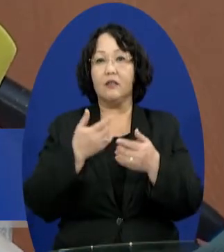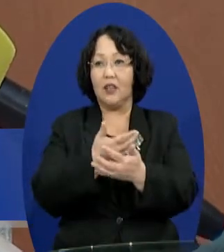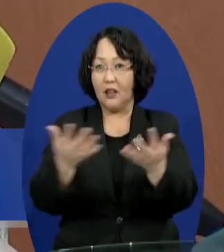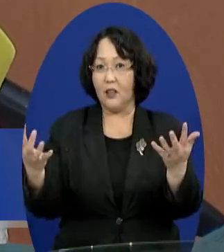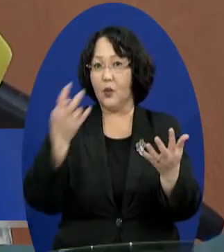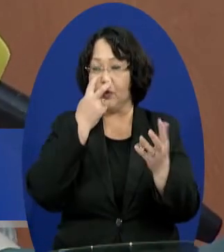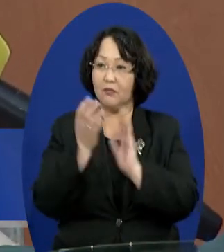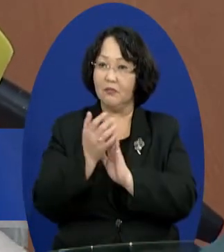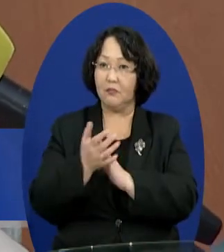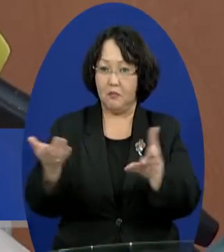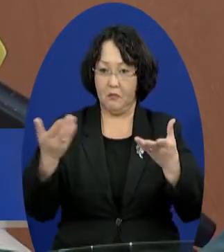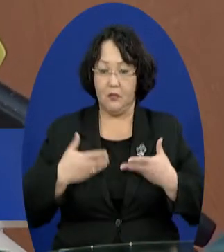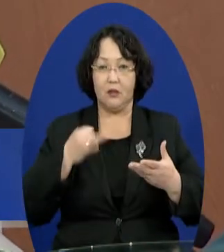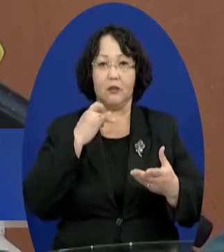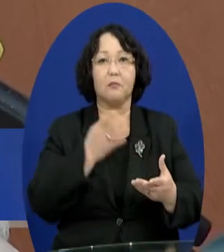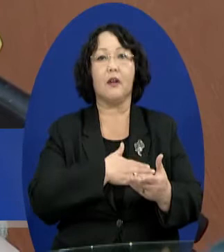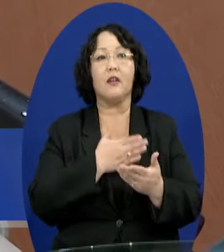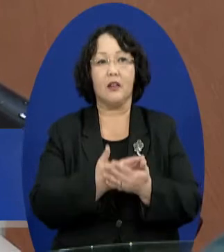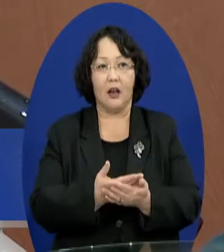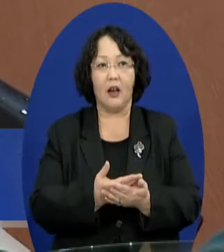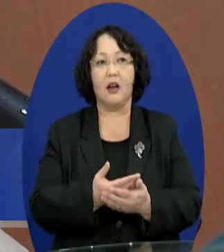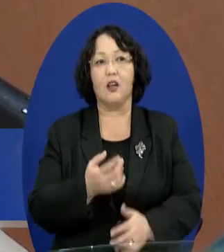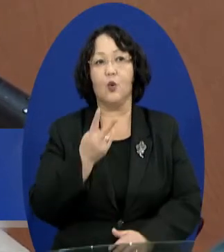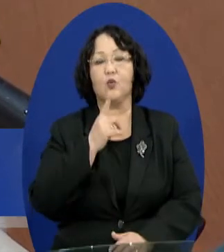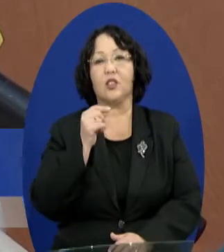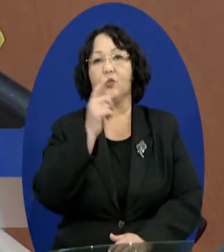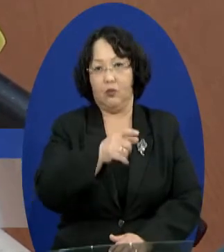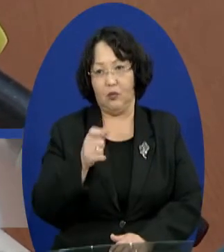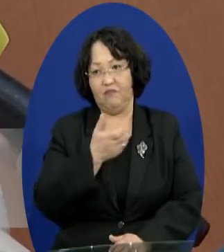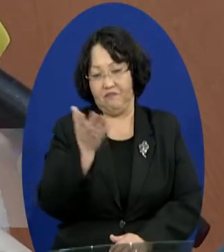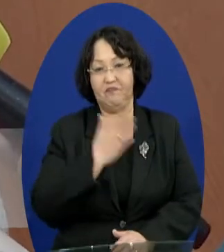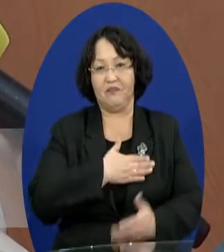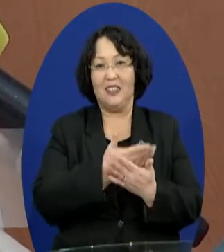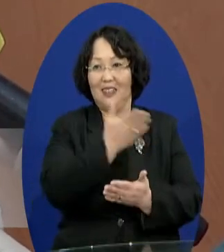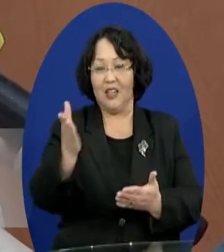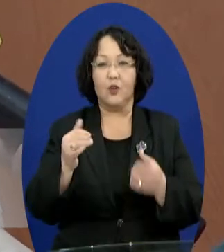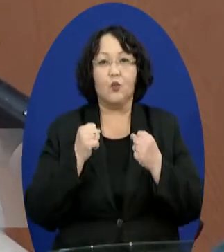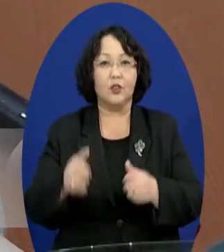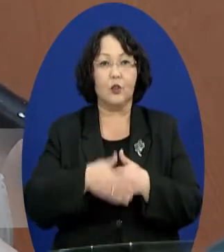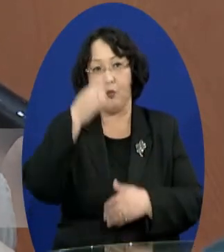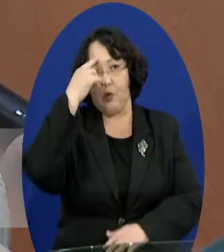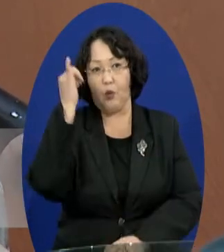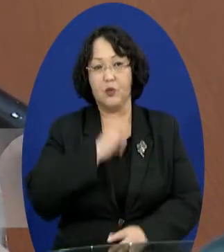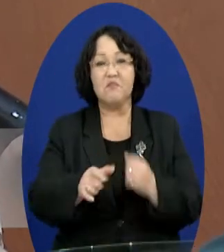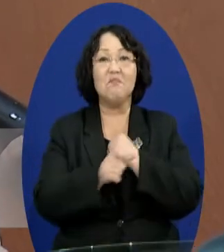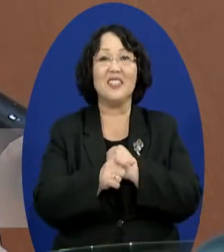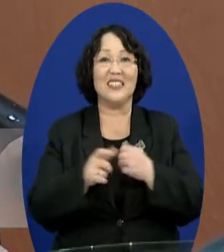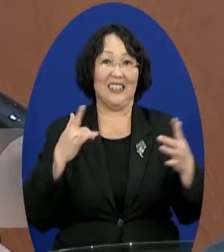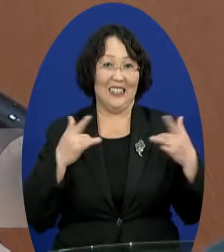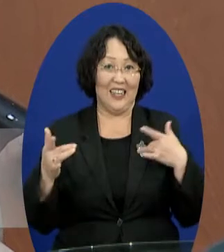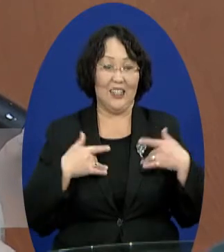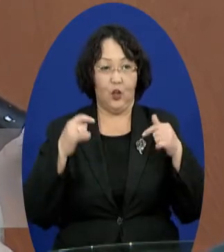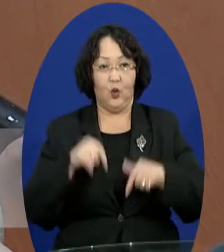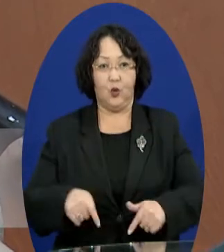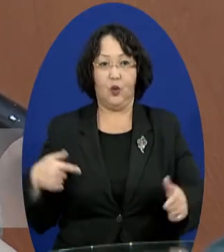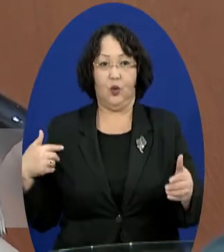нартаа маш их баярлалаа. Та нарын хүч дэмжлэгээр Монгол улсад мэрэгжлийн театр өдий